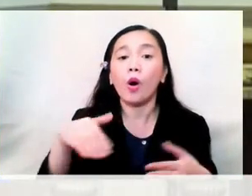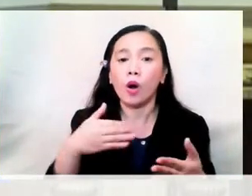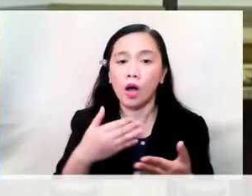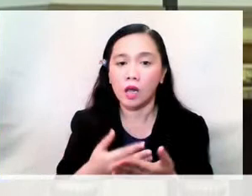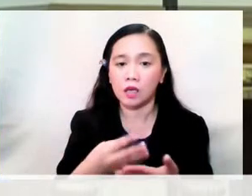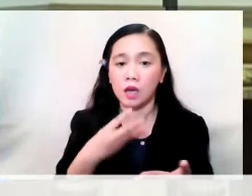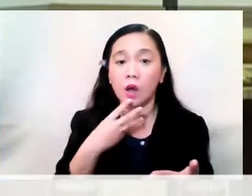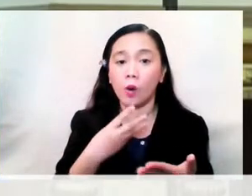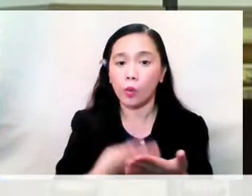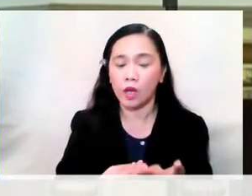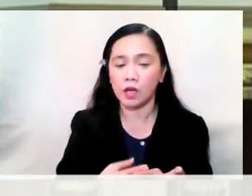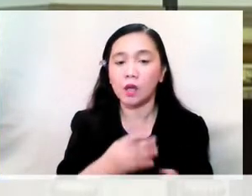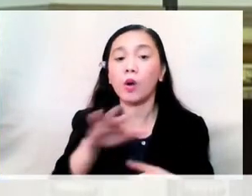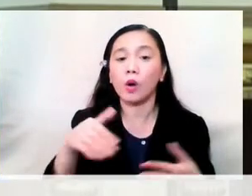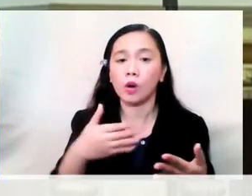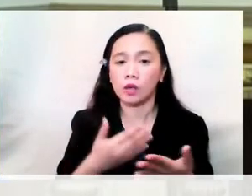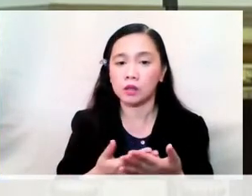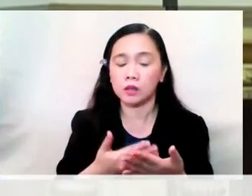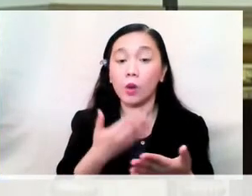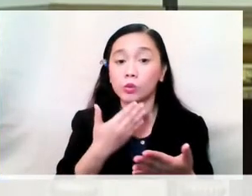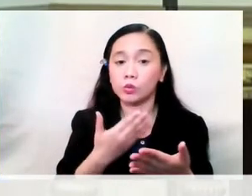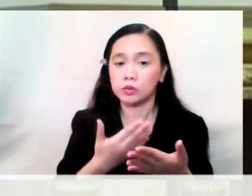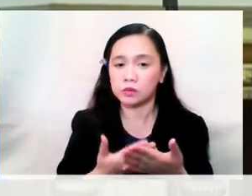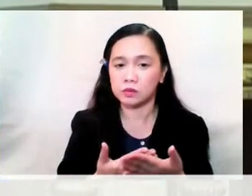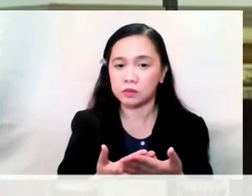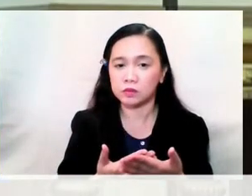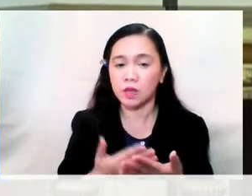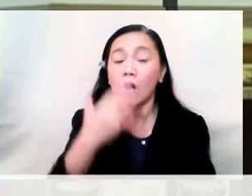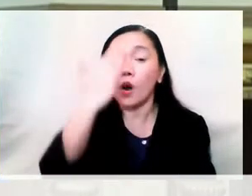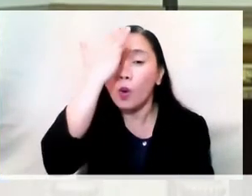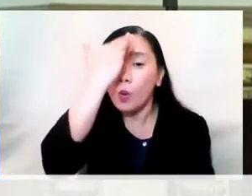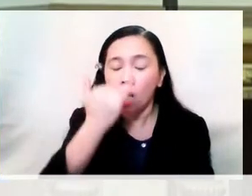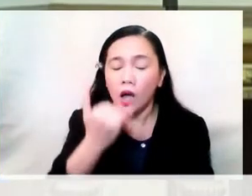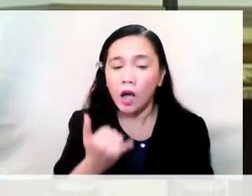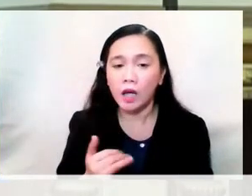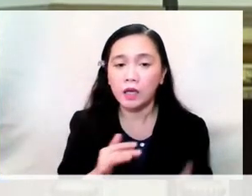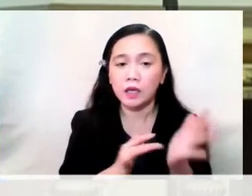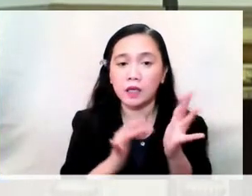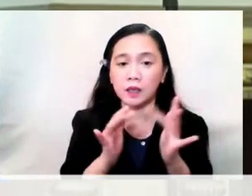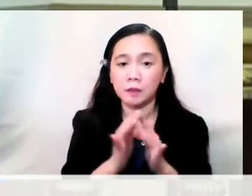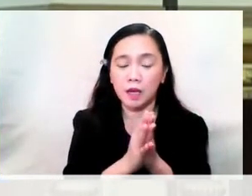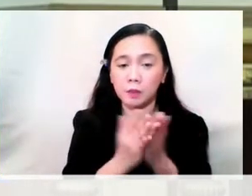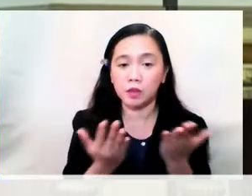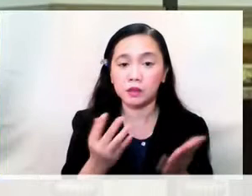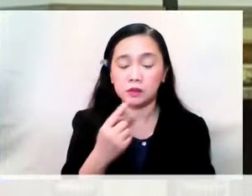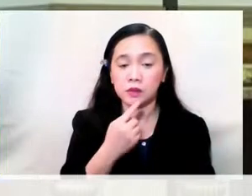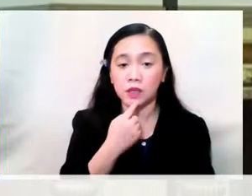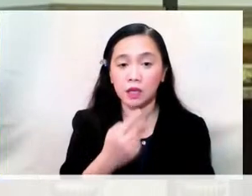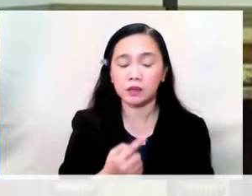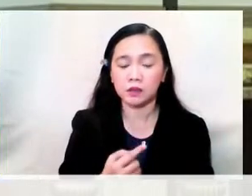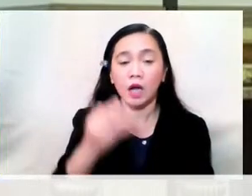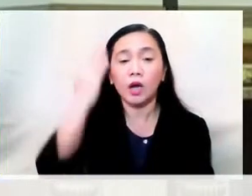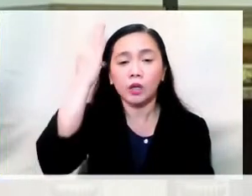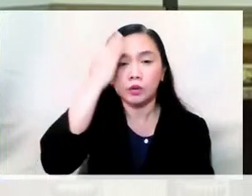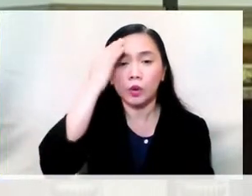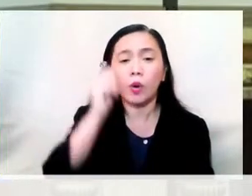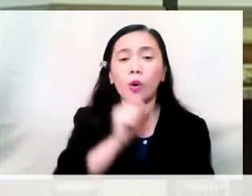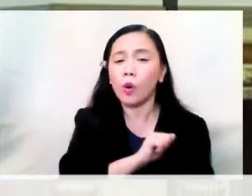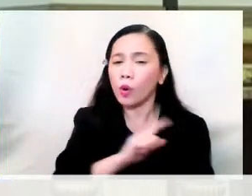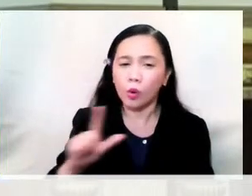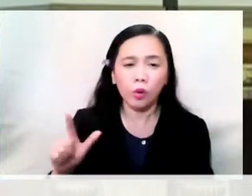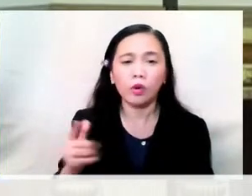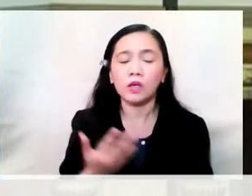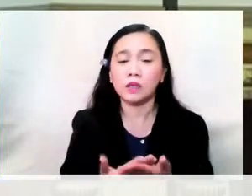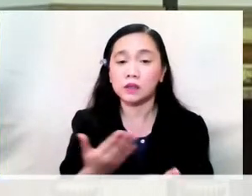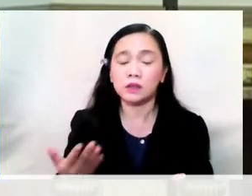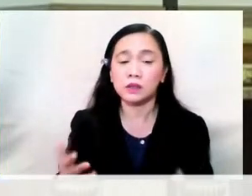well." Why? Because the Bible tells us, we know that all things work for